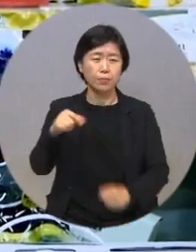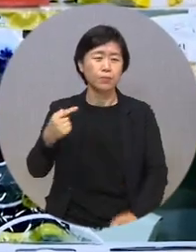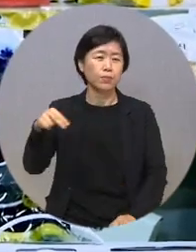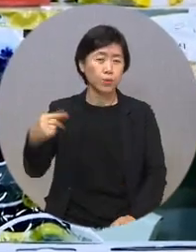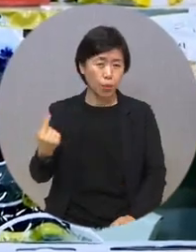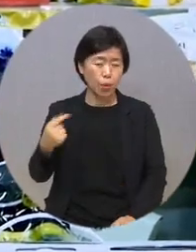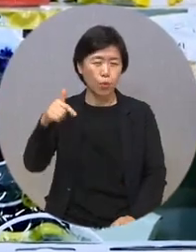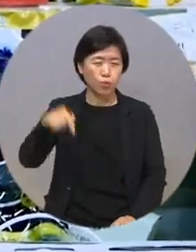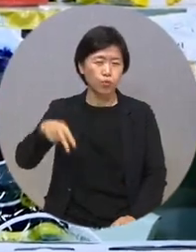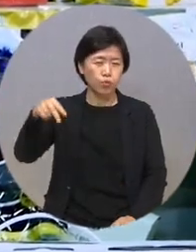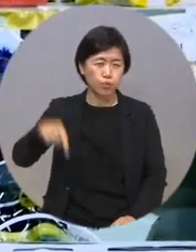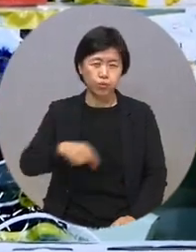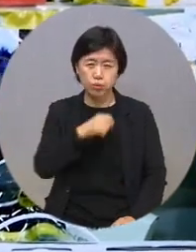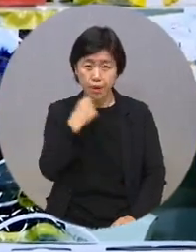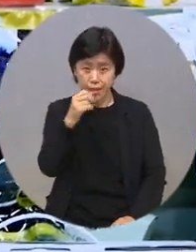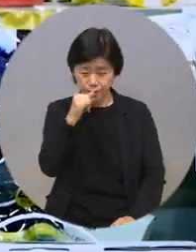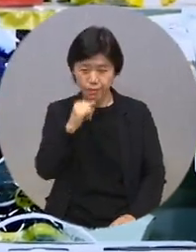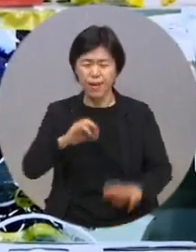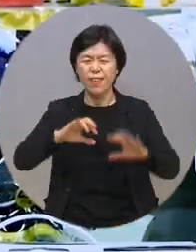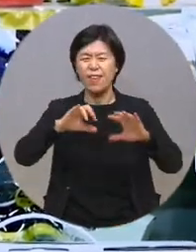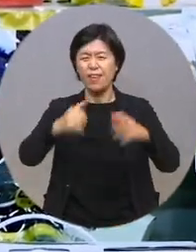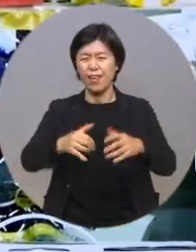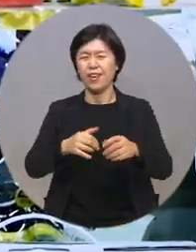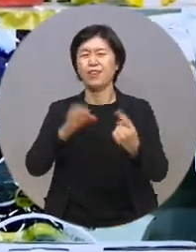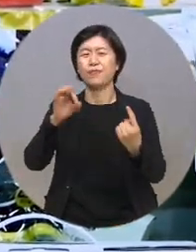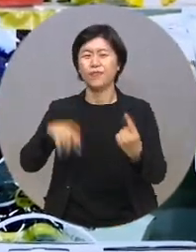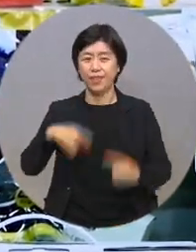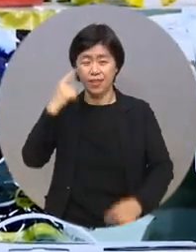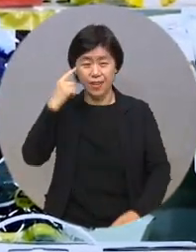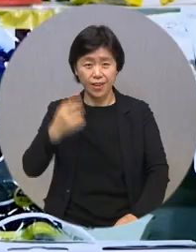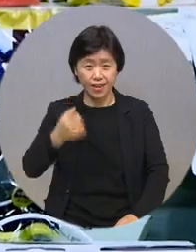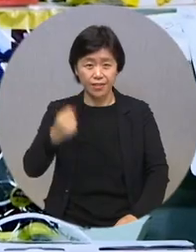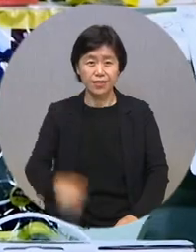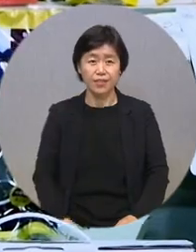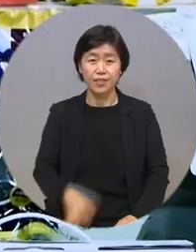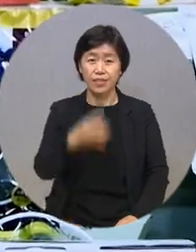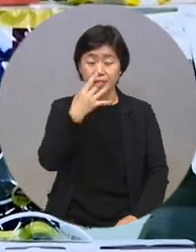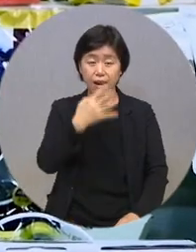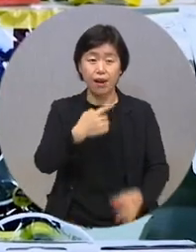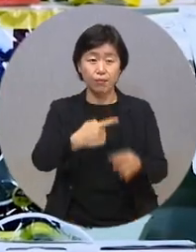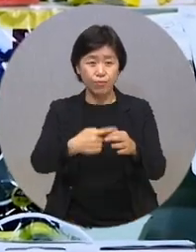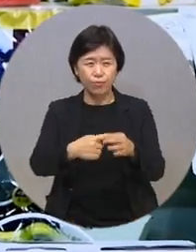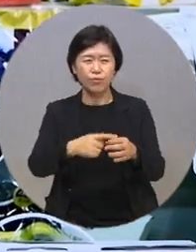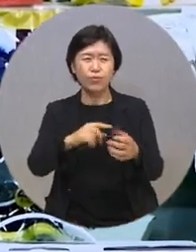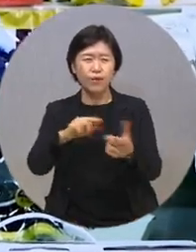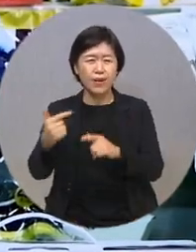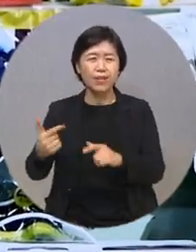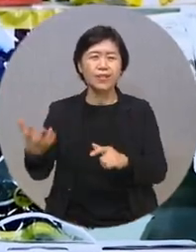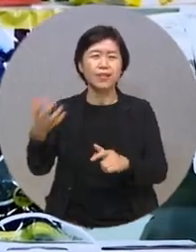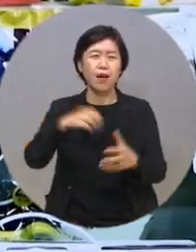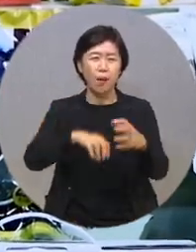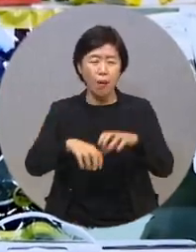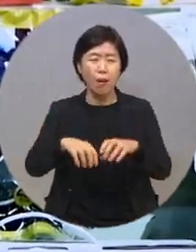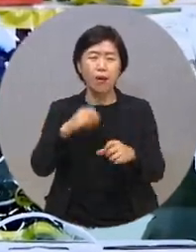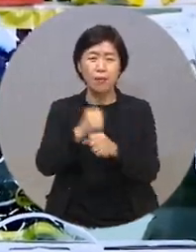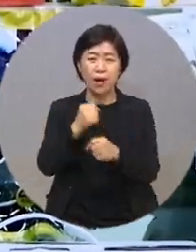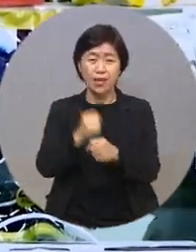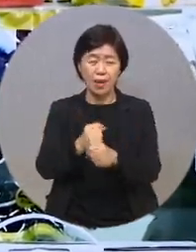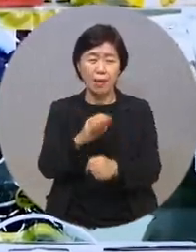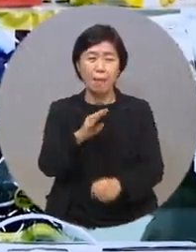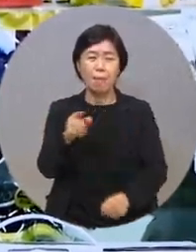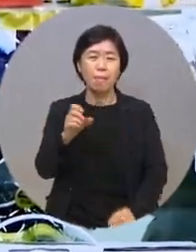맛은 세계에서 제일이라고 봅니다. 쌀과 곡물을 넣어서 만든 무설탕 뻥튀기 많이 많이